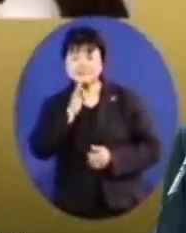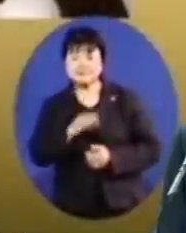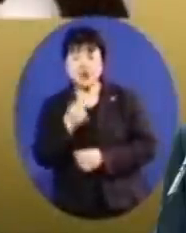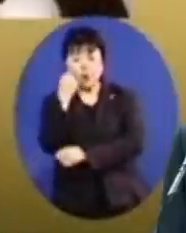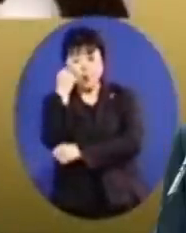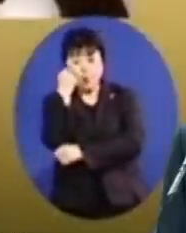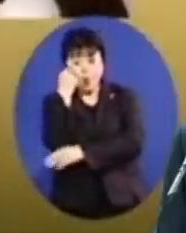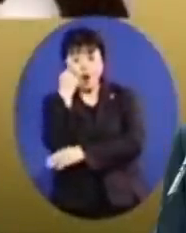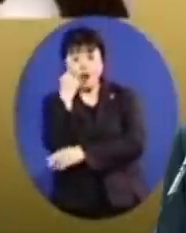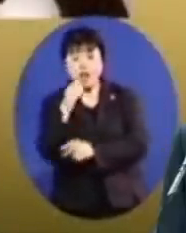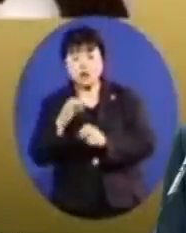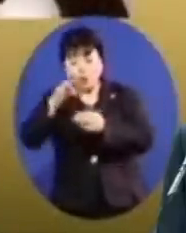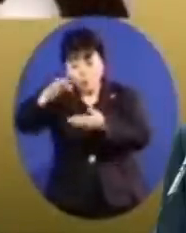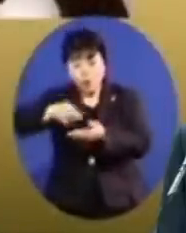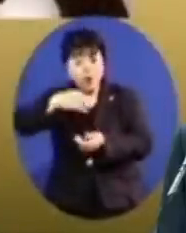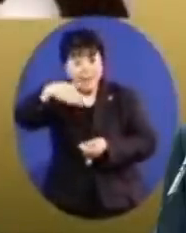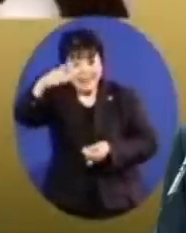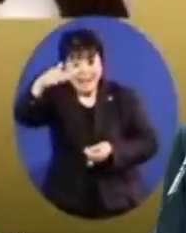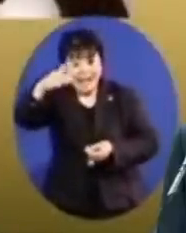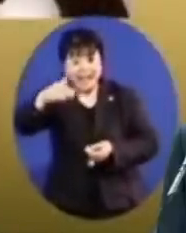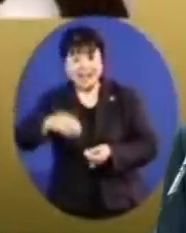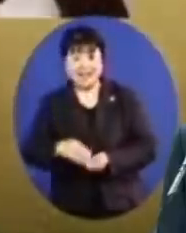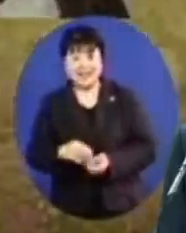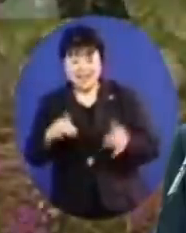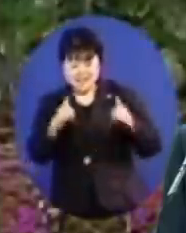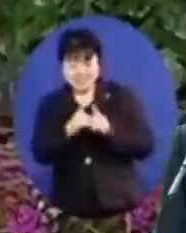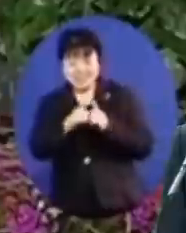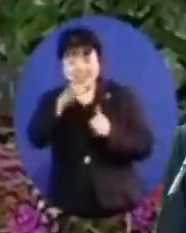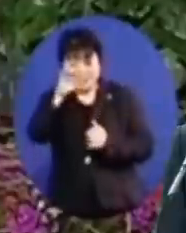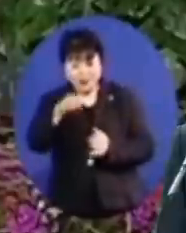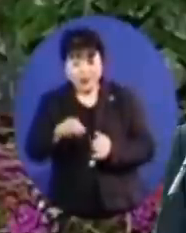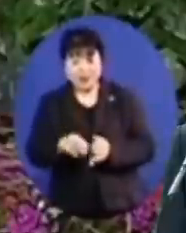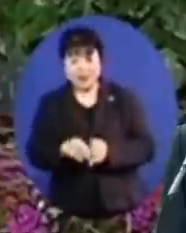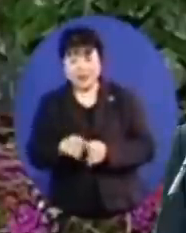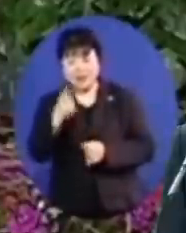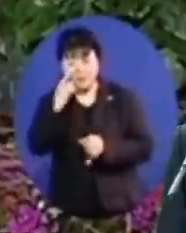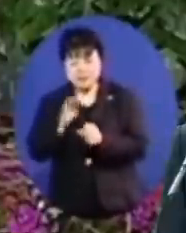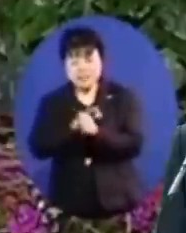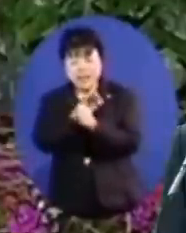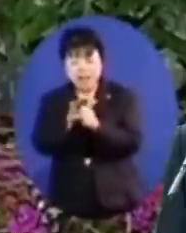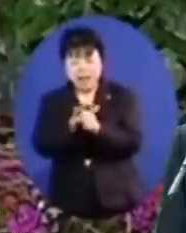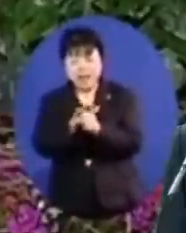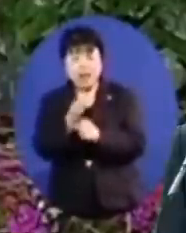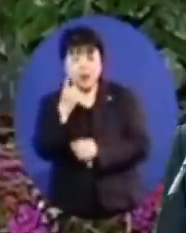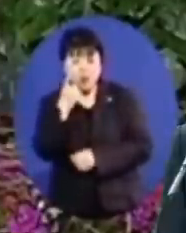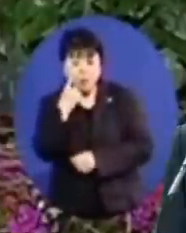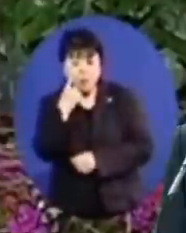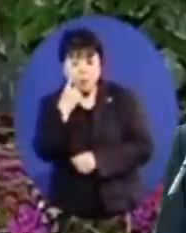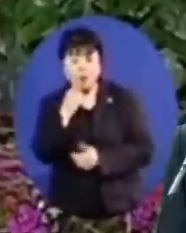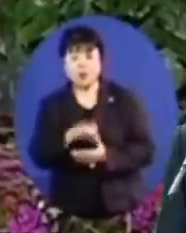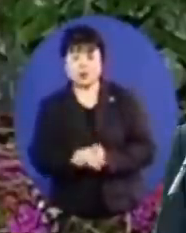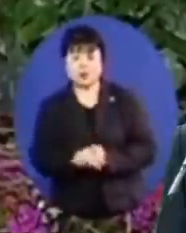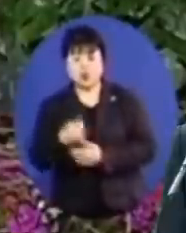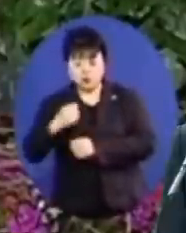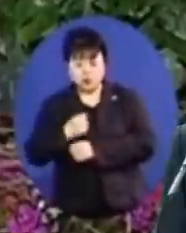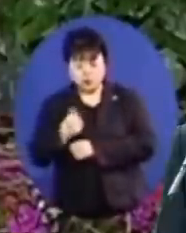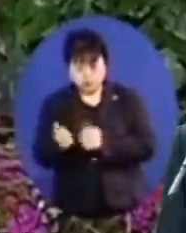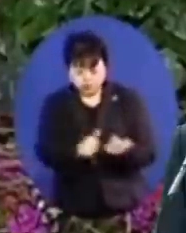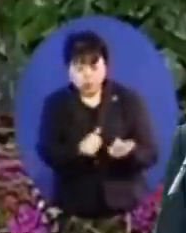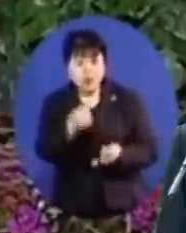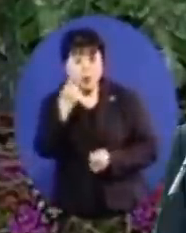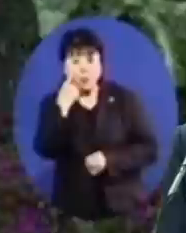원래는 돈벌이 하러 갔다가 전장터에 비참한 부상당한 병사들이 죽어가는 것을